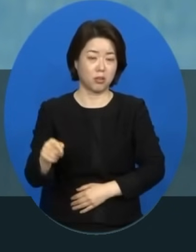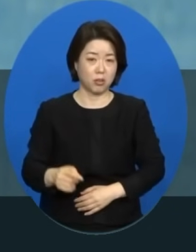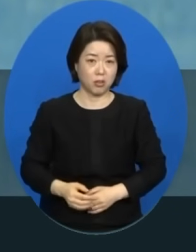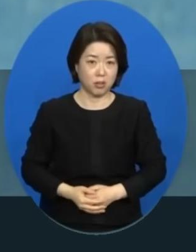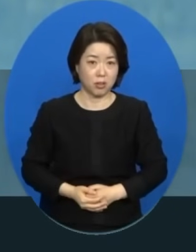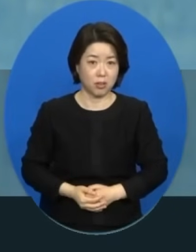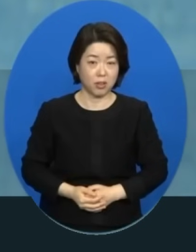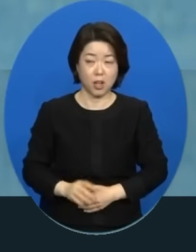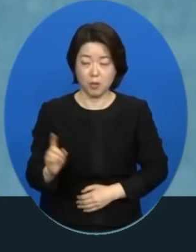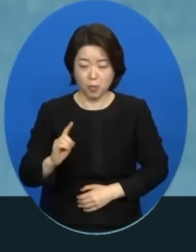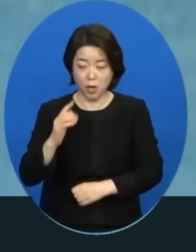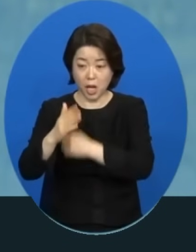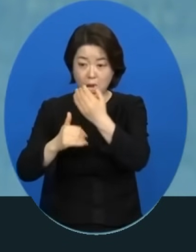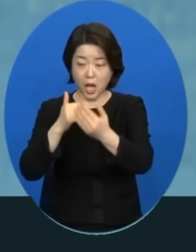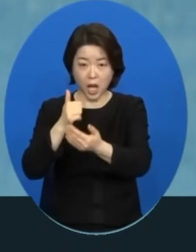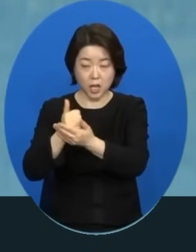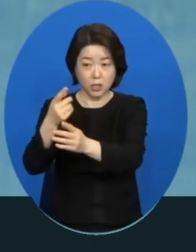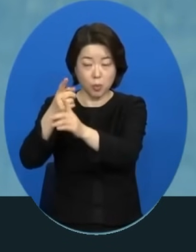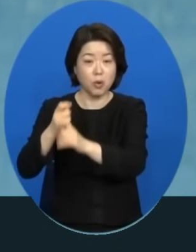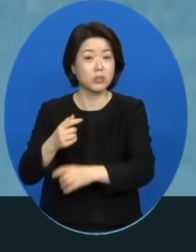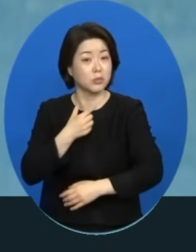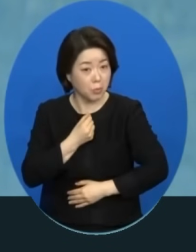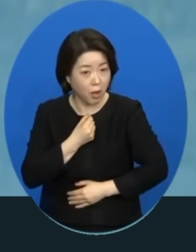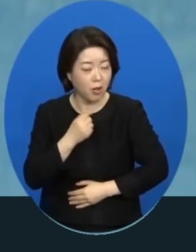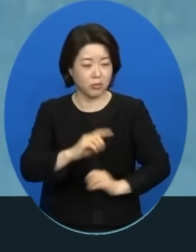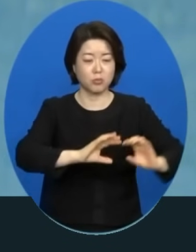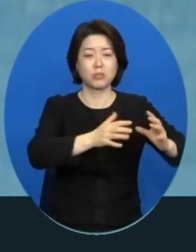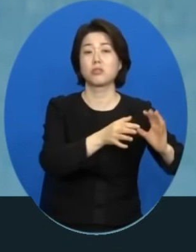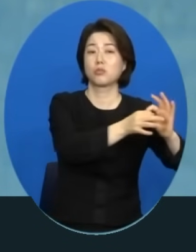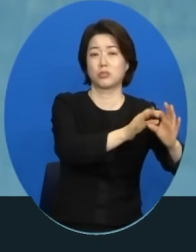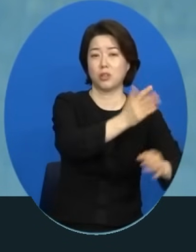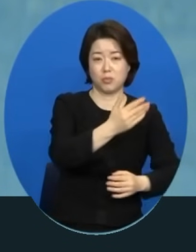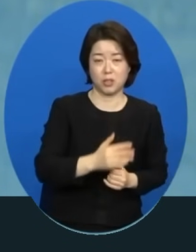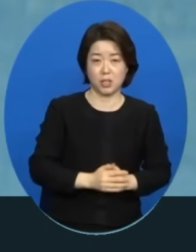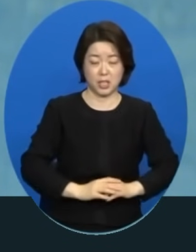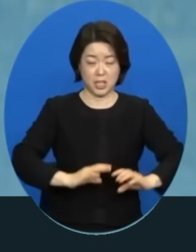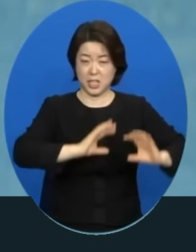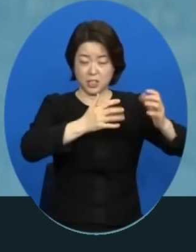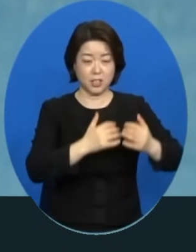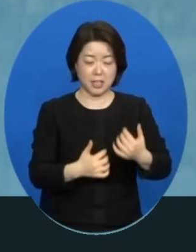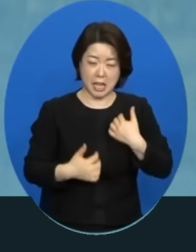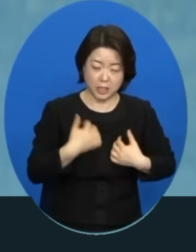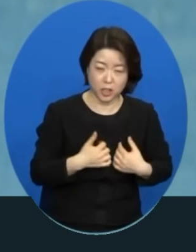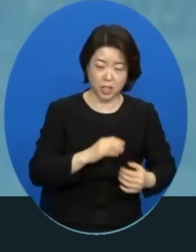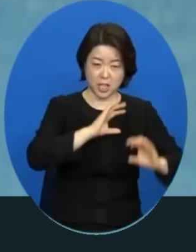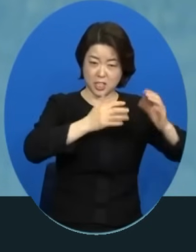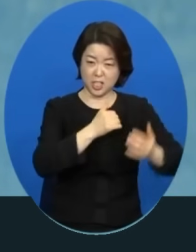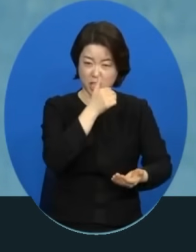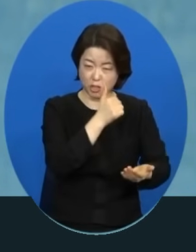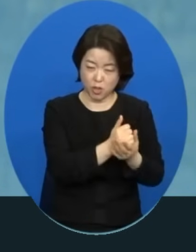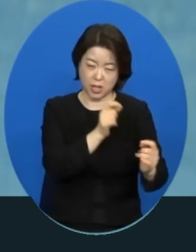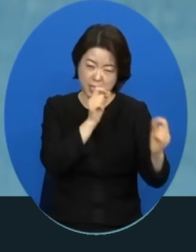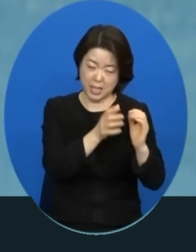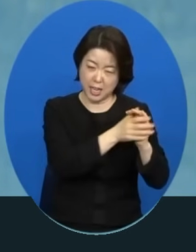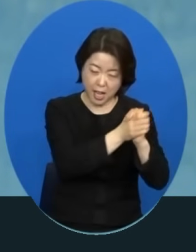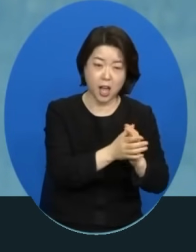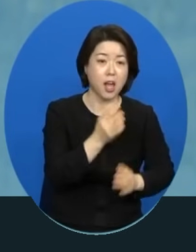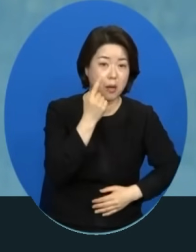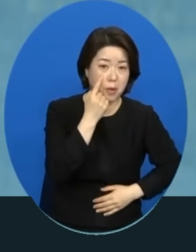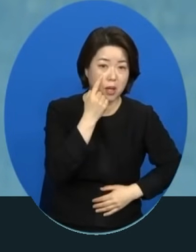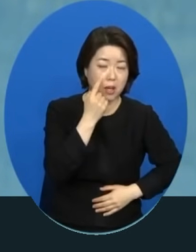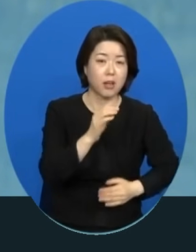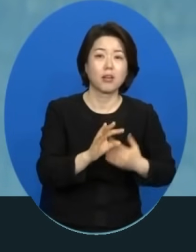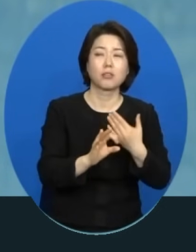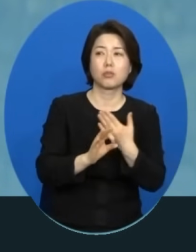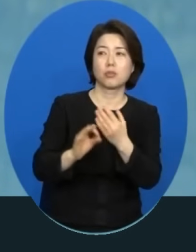알려줬어요. 세상과 친하면 됩니다. 세상의 쾌락과 세상의 죄와 친하게 지내보십시오. 하나님을 대적으로 만드시는